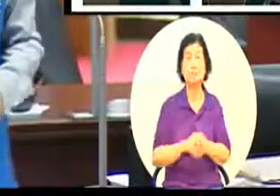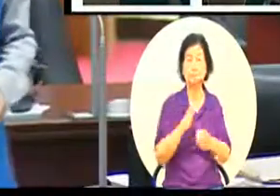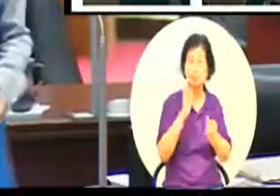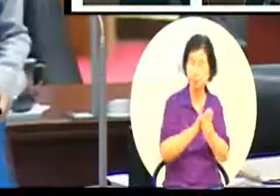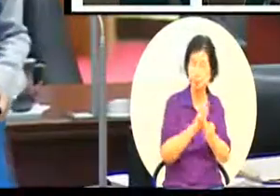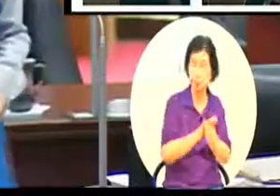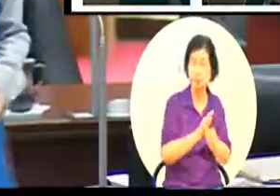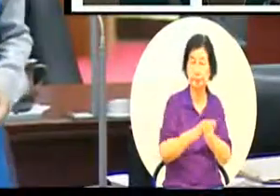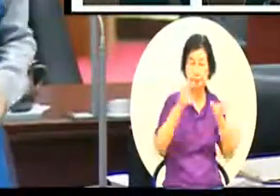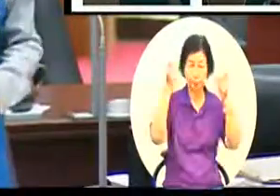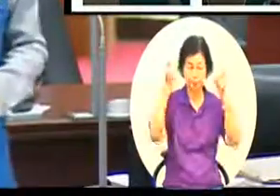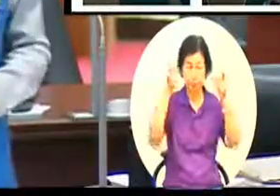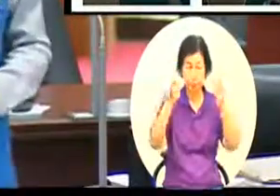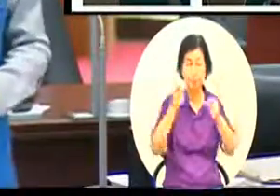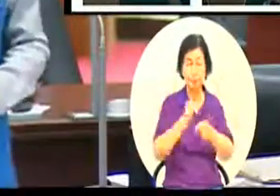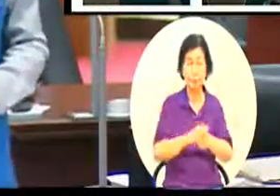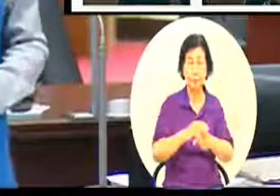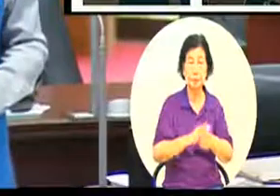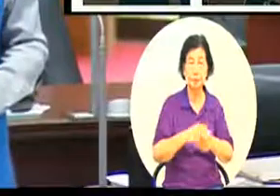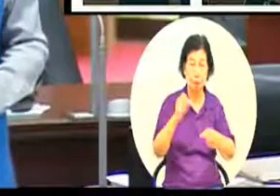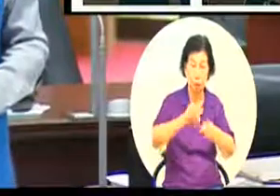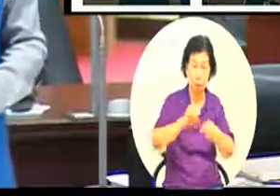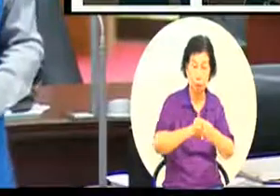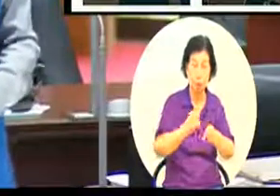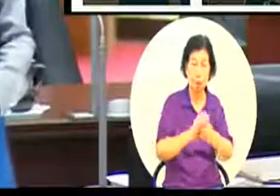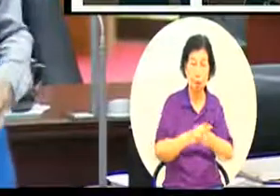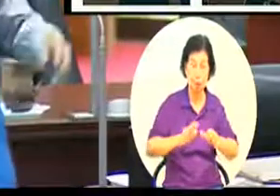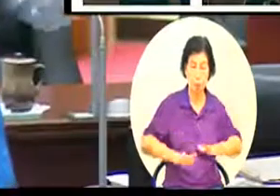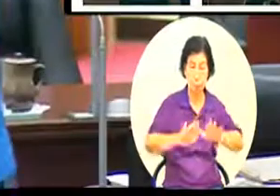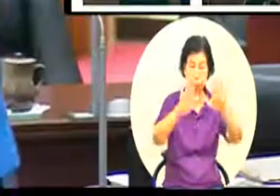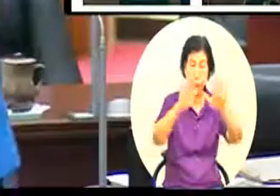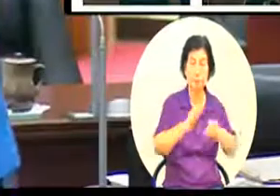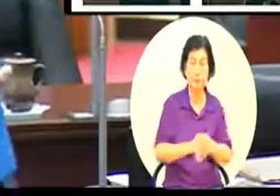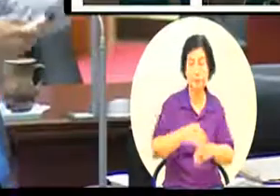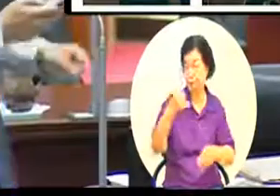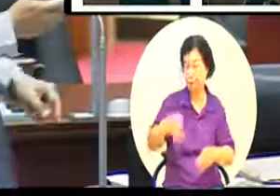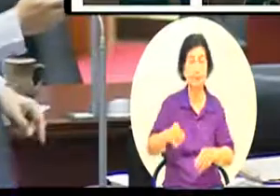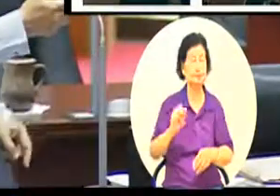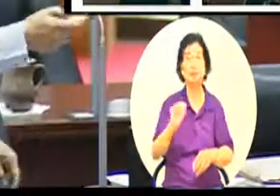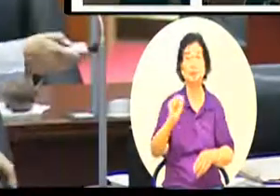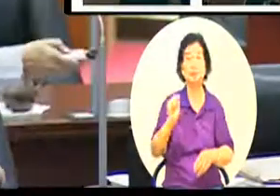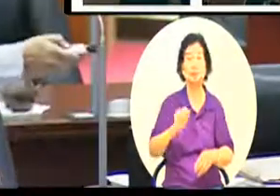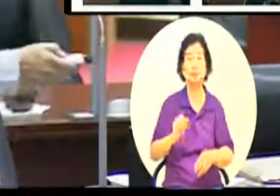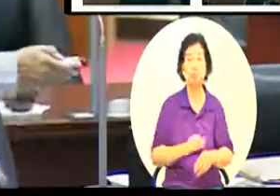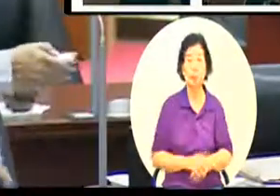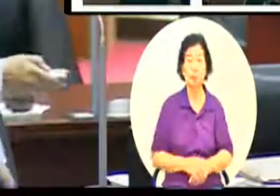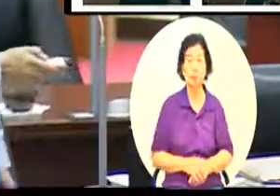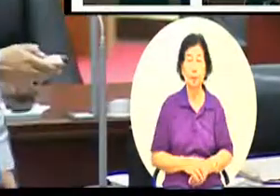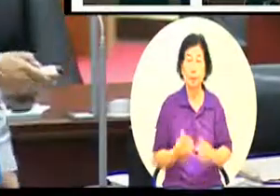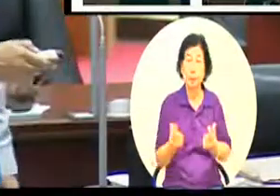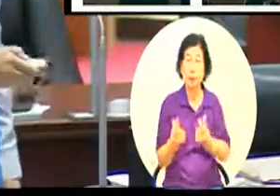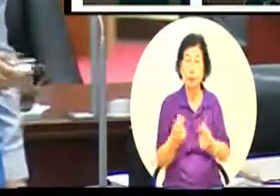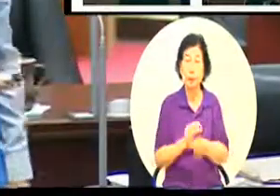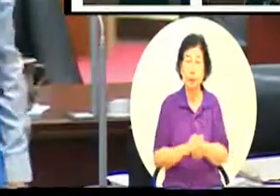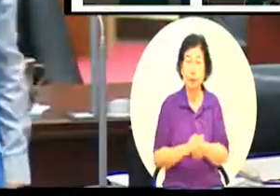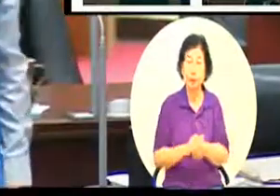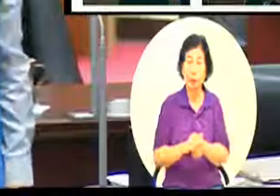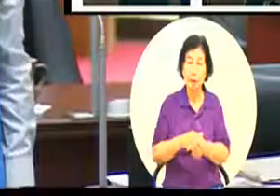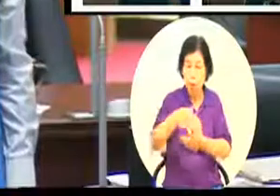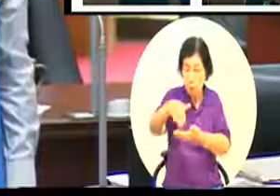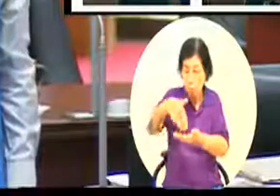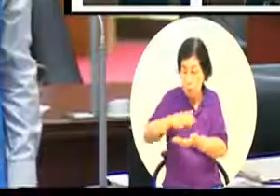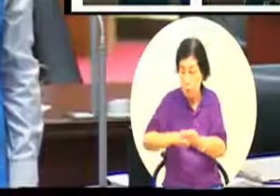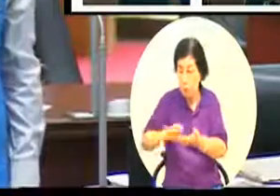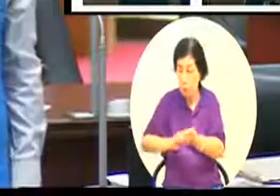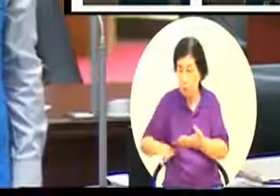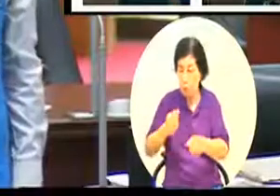让整个高雄市更差。对对，你这样子走出去，像这个保全这个清洁人员来做保全，